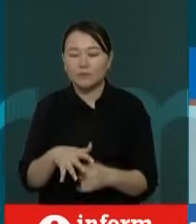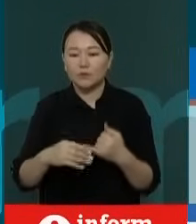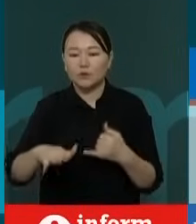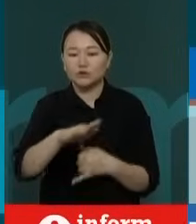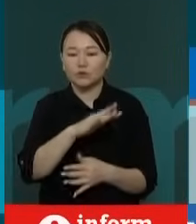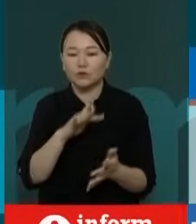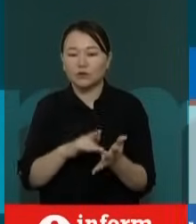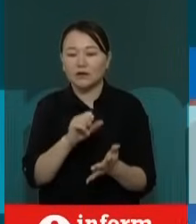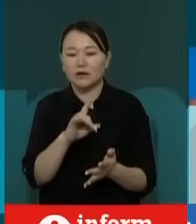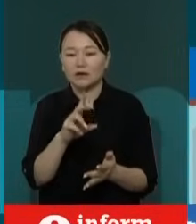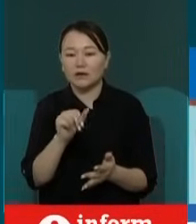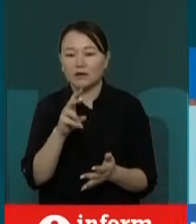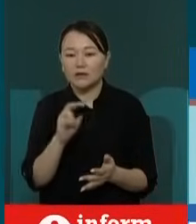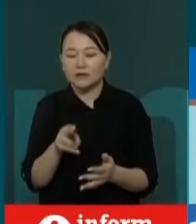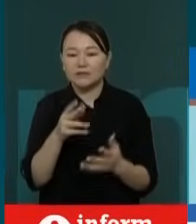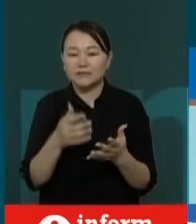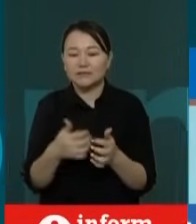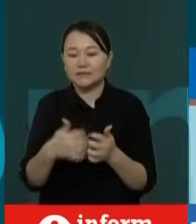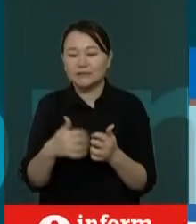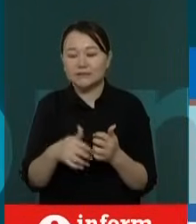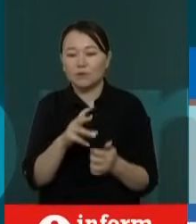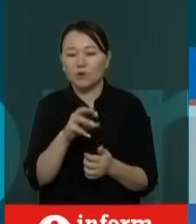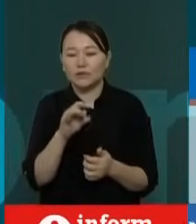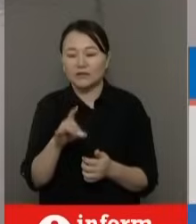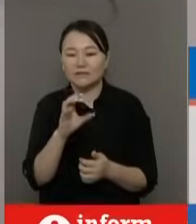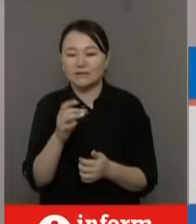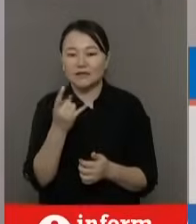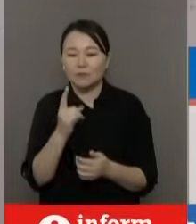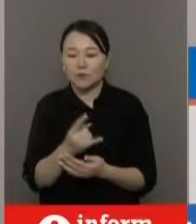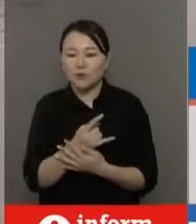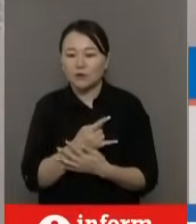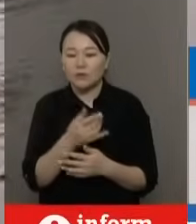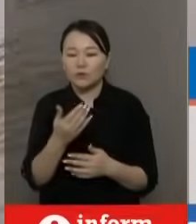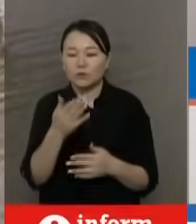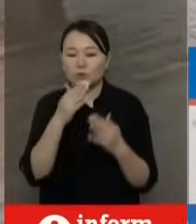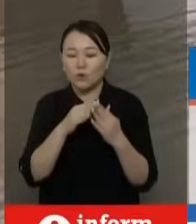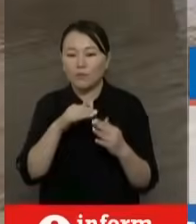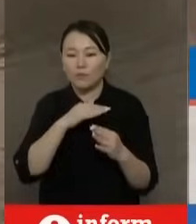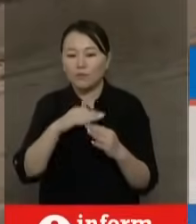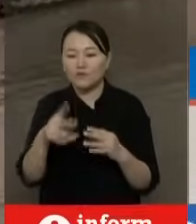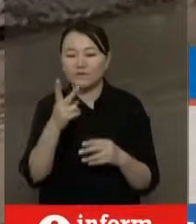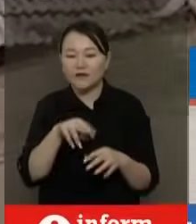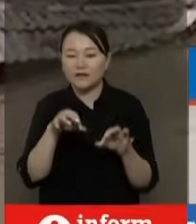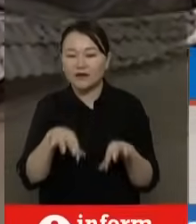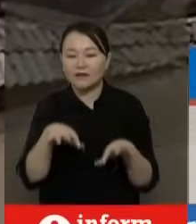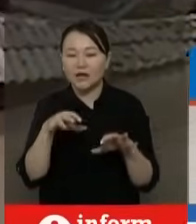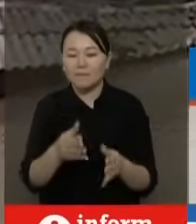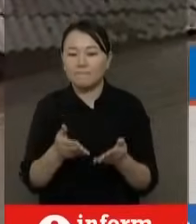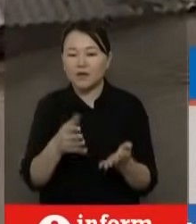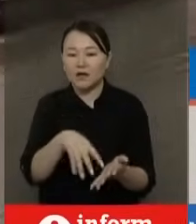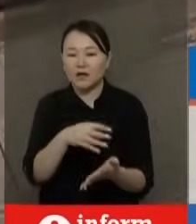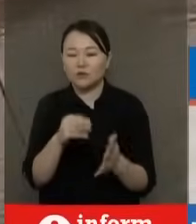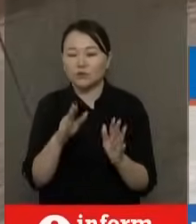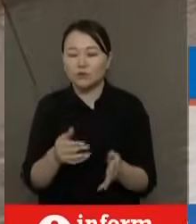городе Аркалык. Среди эвакуированных Мольдыр Тлеуга был с ребенком. Под воду ушел ее дом, два трактора, машина и пекарня, которую она